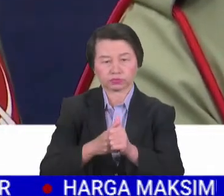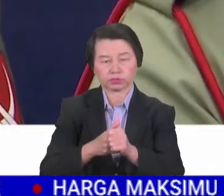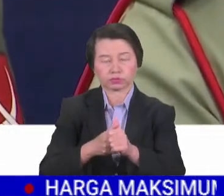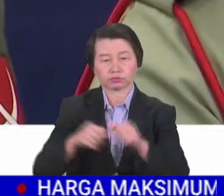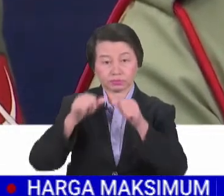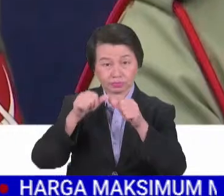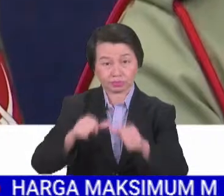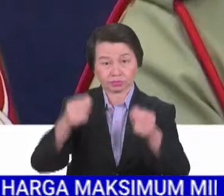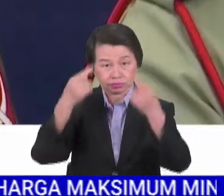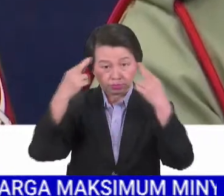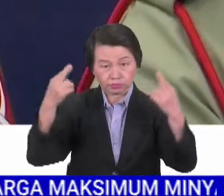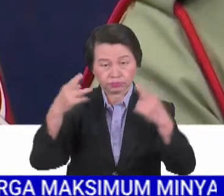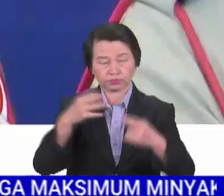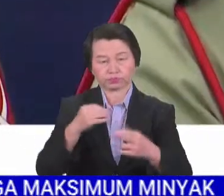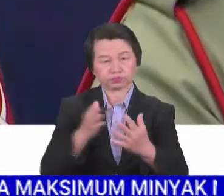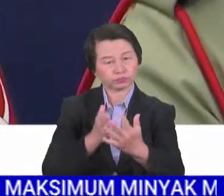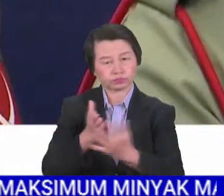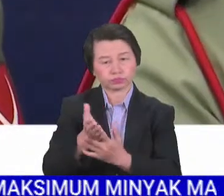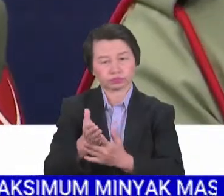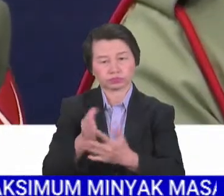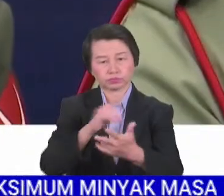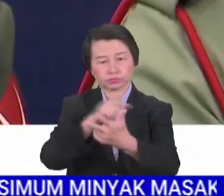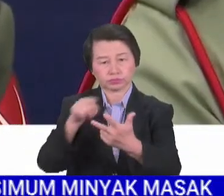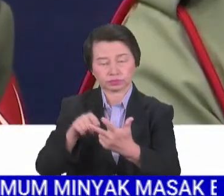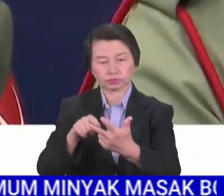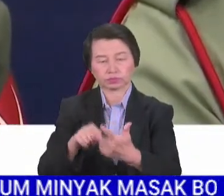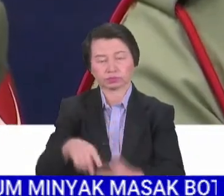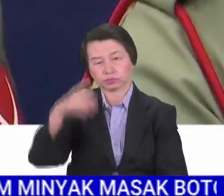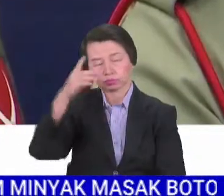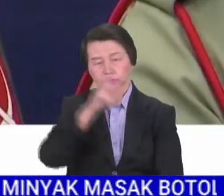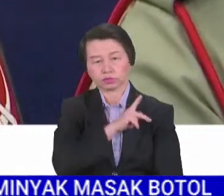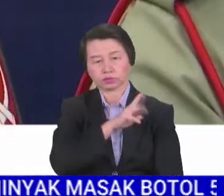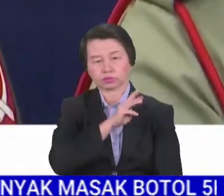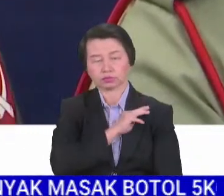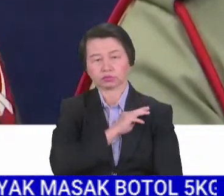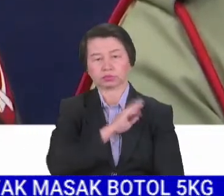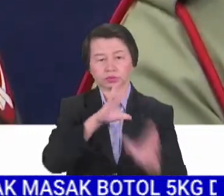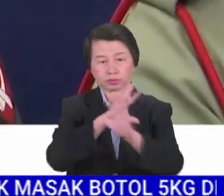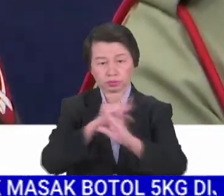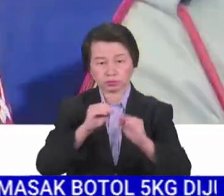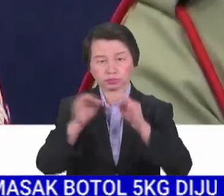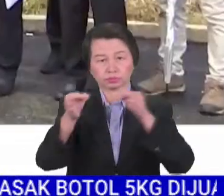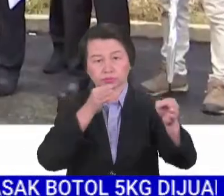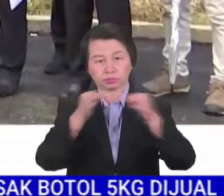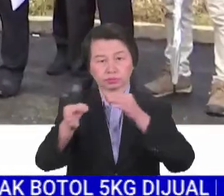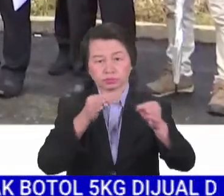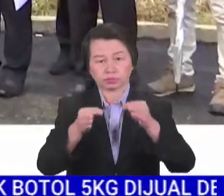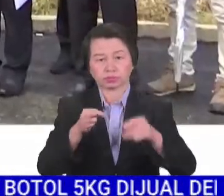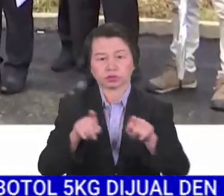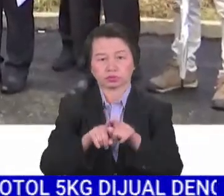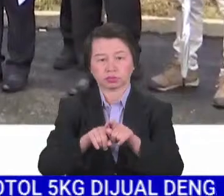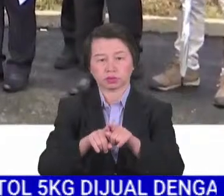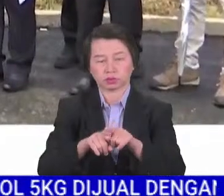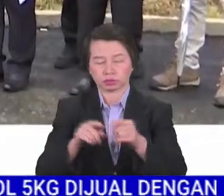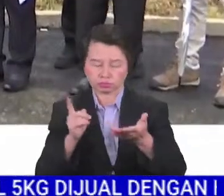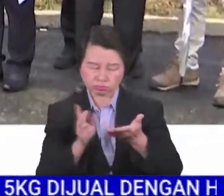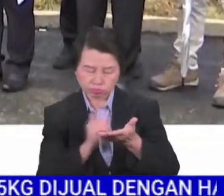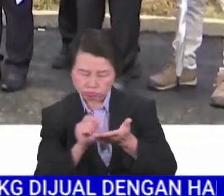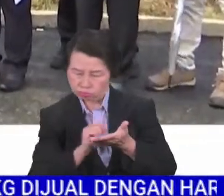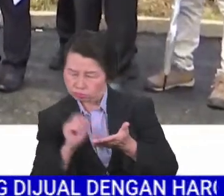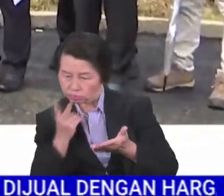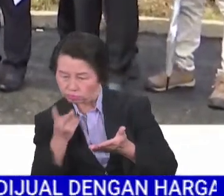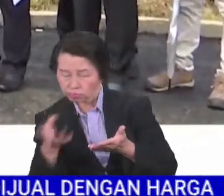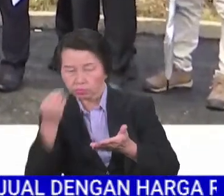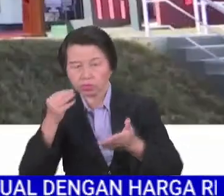resident, and throughout the history of Limbang. Datuk Patinggi Tan Sri Abang Johari menjelaskan, selain sebagai sumber rujukan, Museum